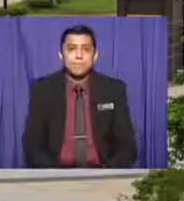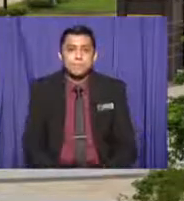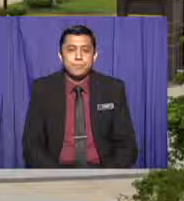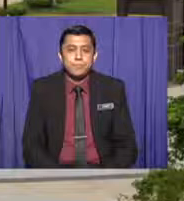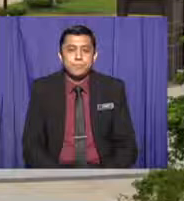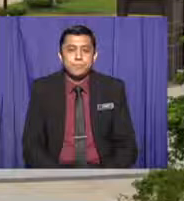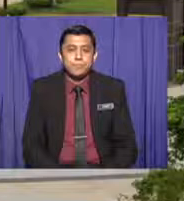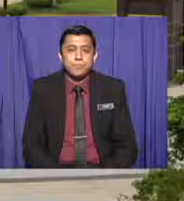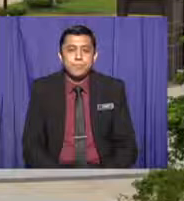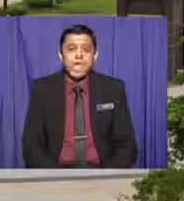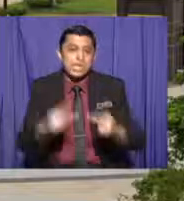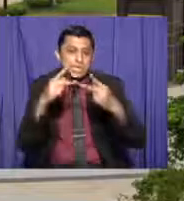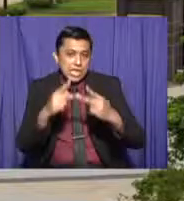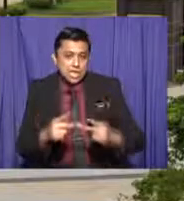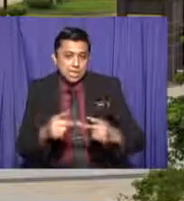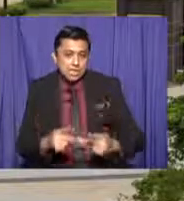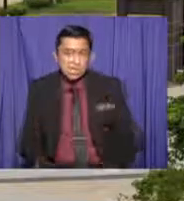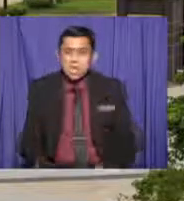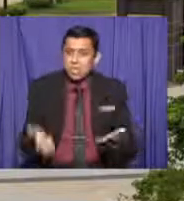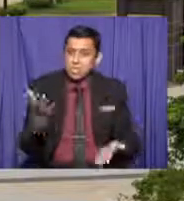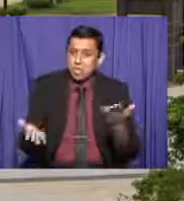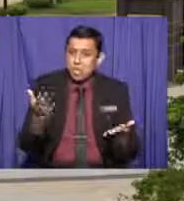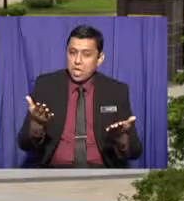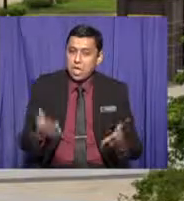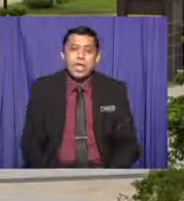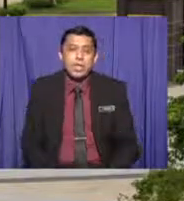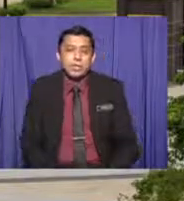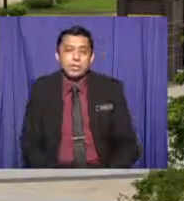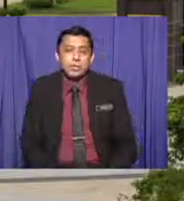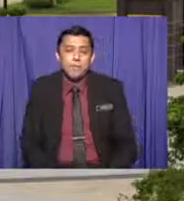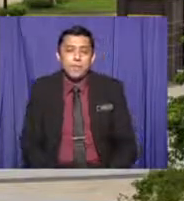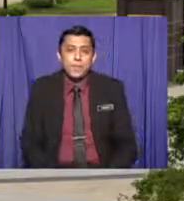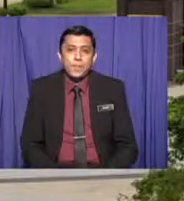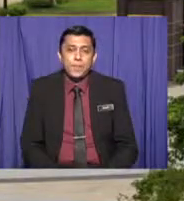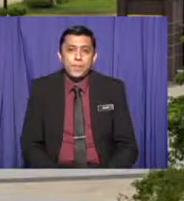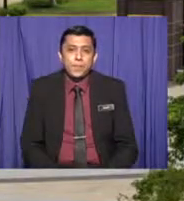Ketiga, mengekalkan kestabilan politik.